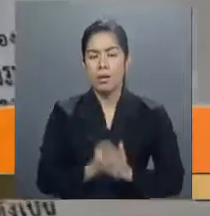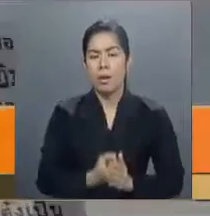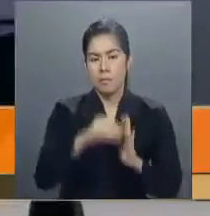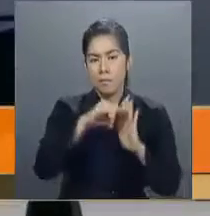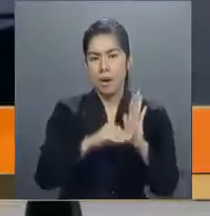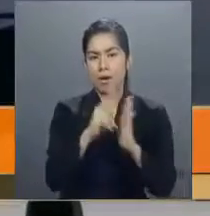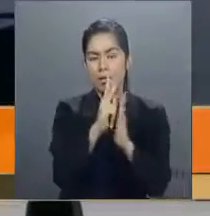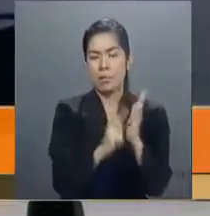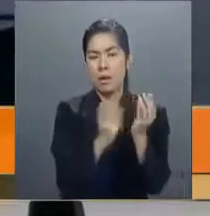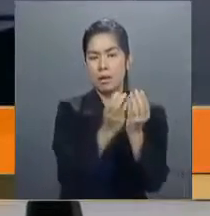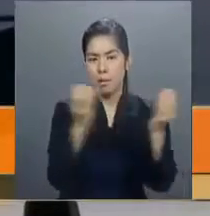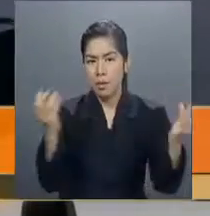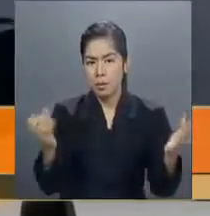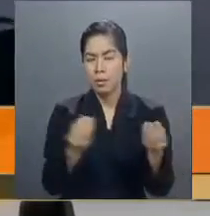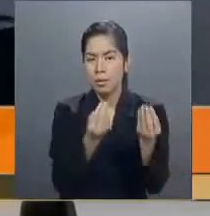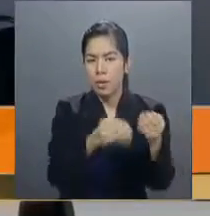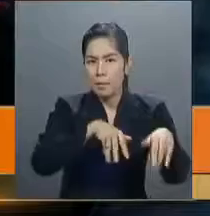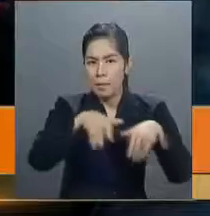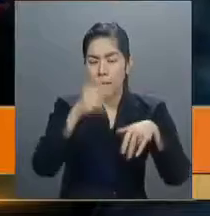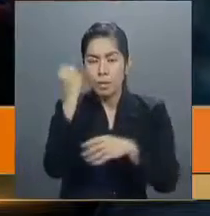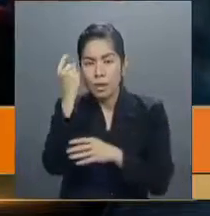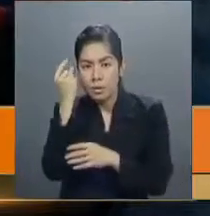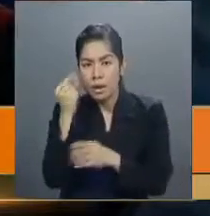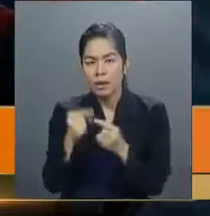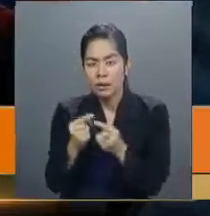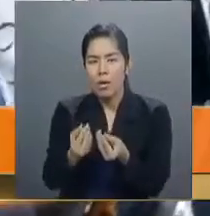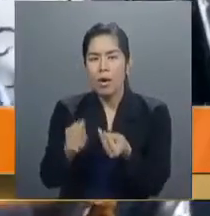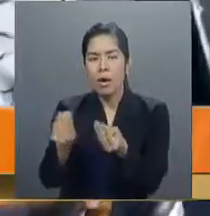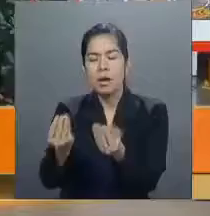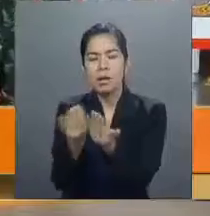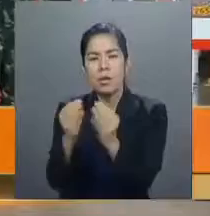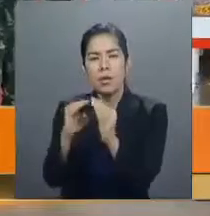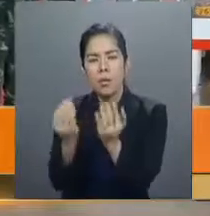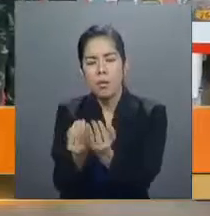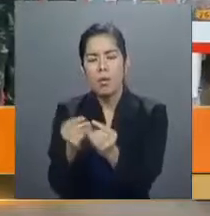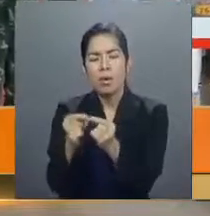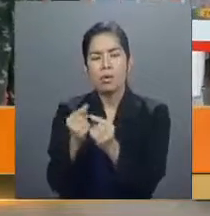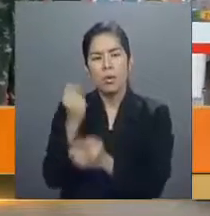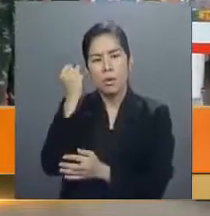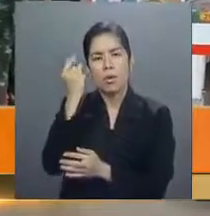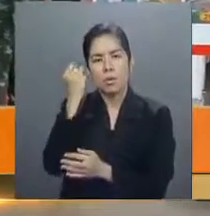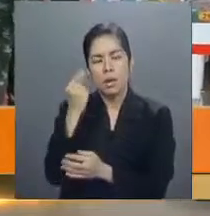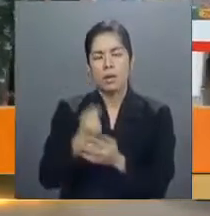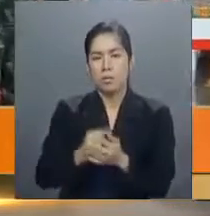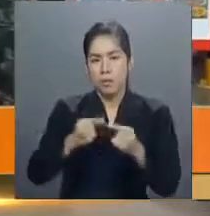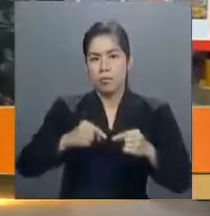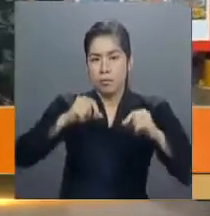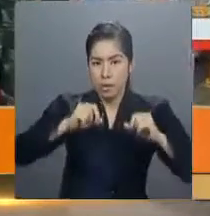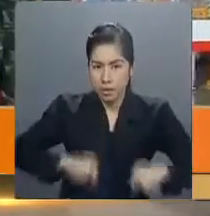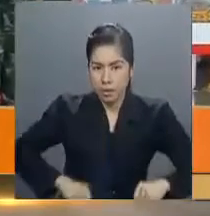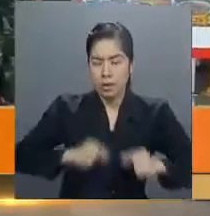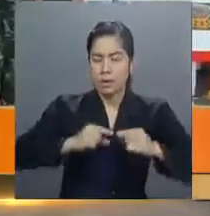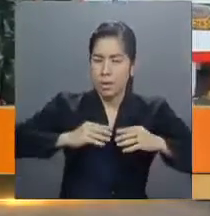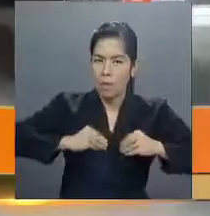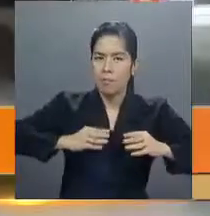คนในครอบครัวและเพื่อนบ้านได้นะคะเพื่อให้ออกเสียงประชามติได้อย่างถูกต้องทหารมณฑลทหารบก